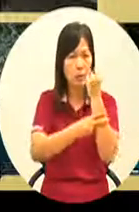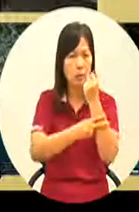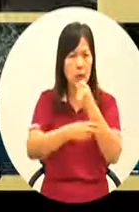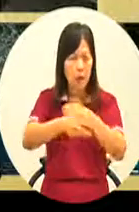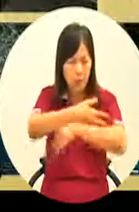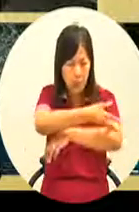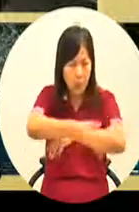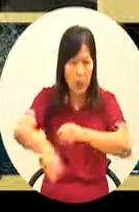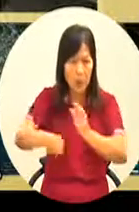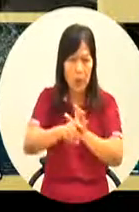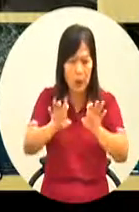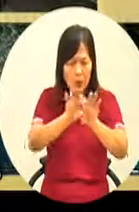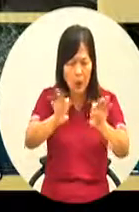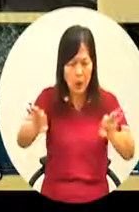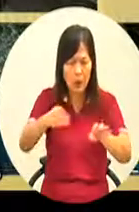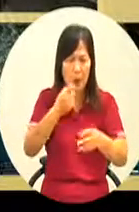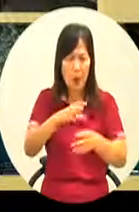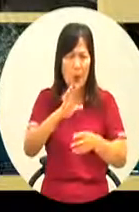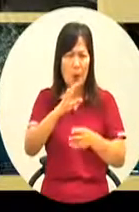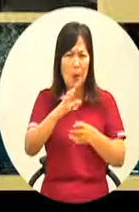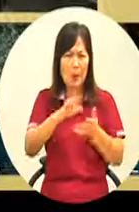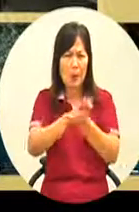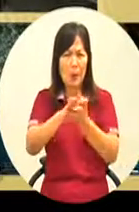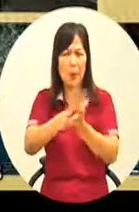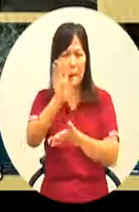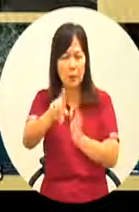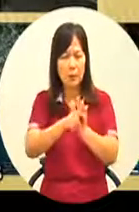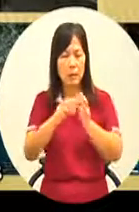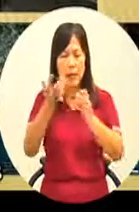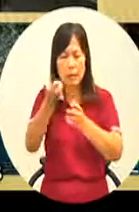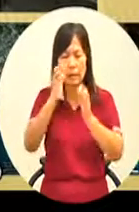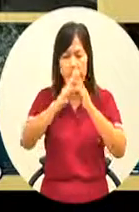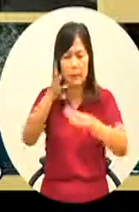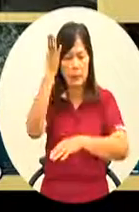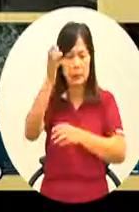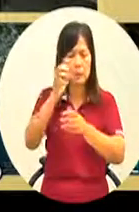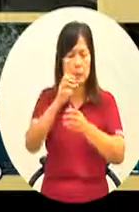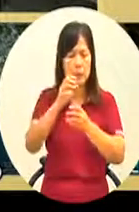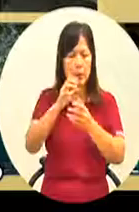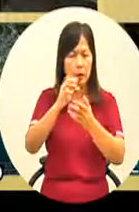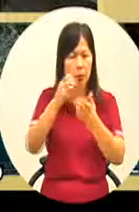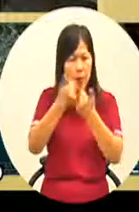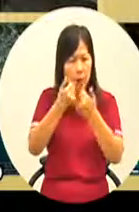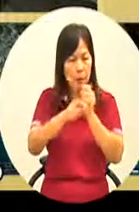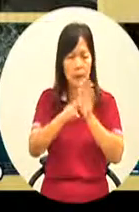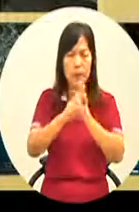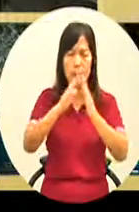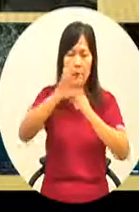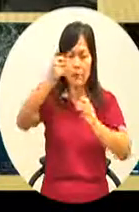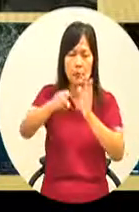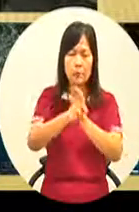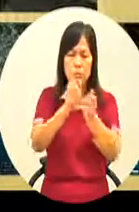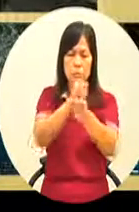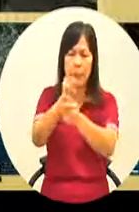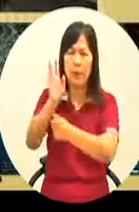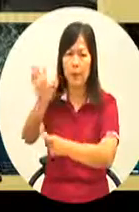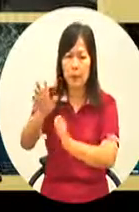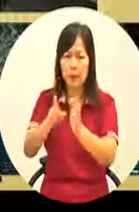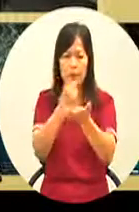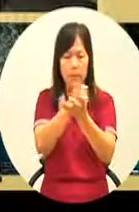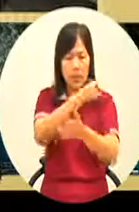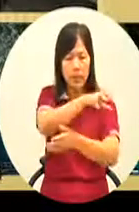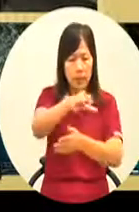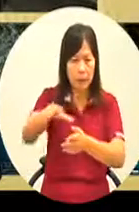管线密密麻麻，啊，这伫市政会议哦，市长嘛有指示过吼， 嘛有甲恁各局处吼针对